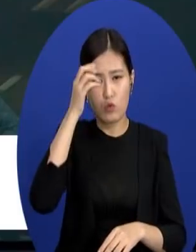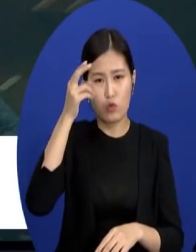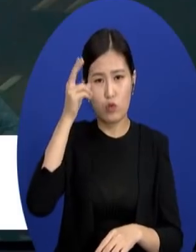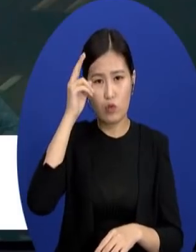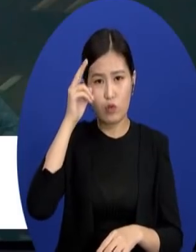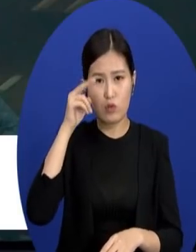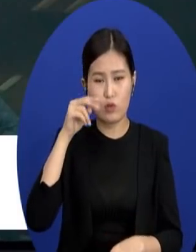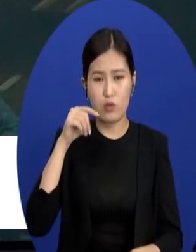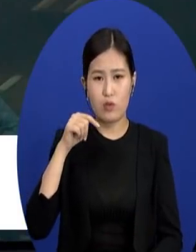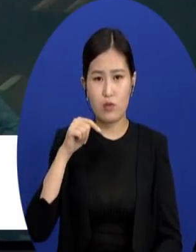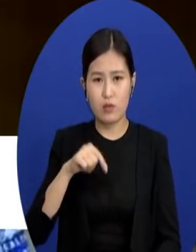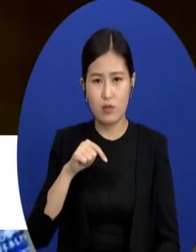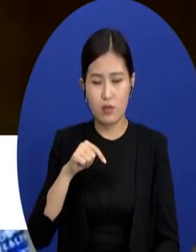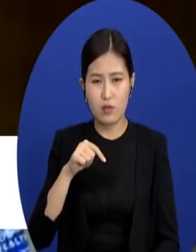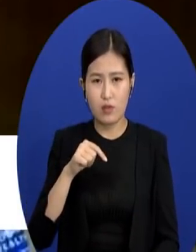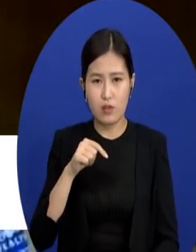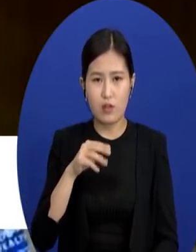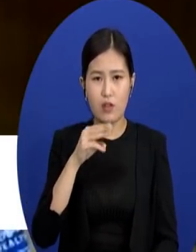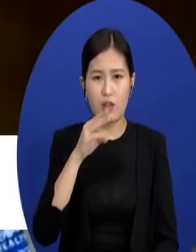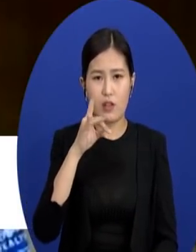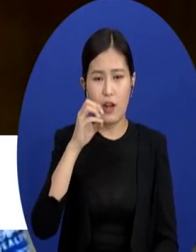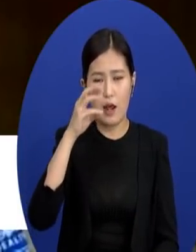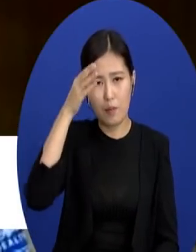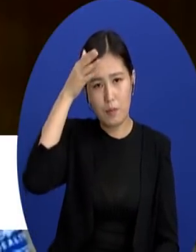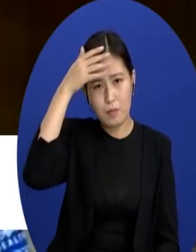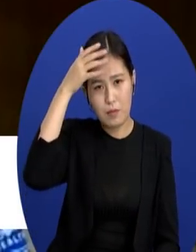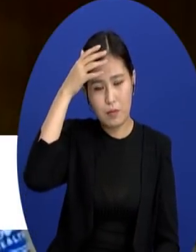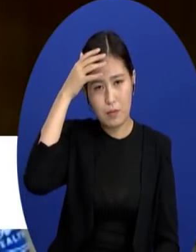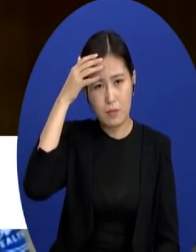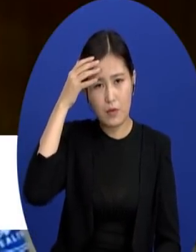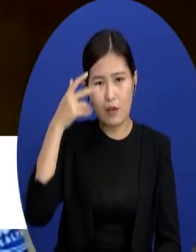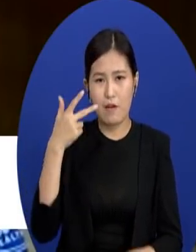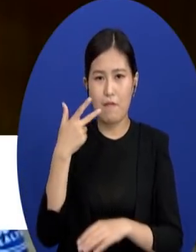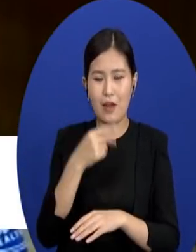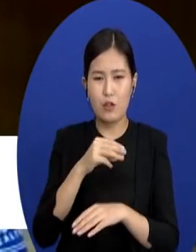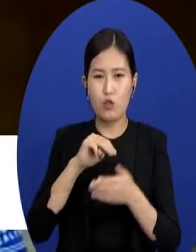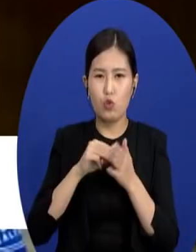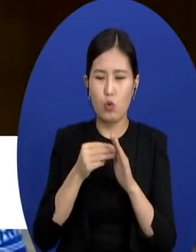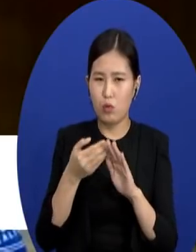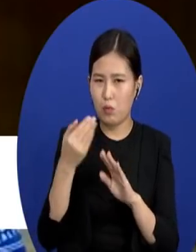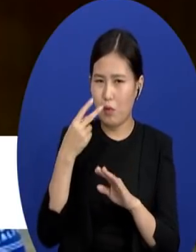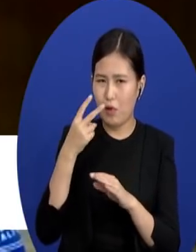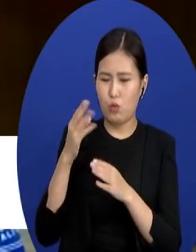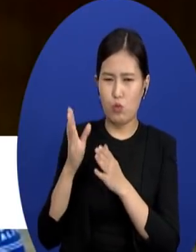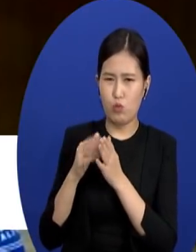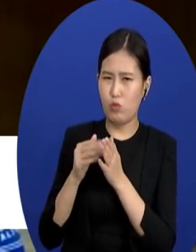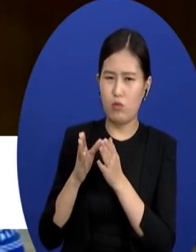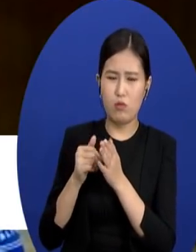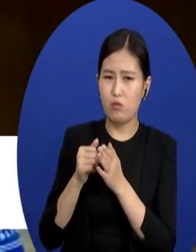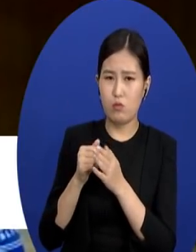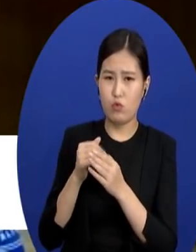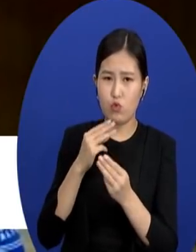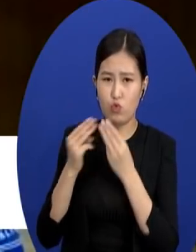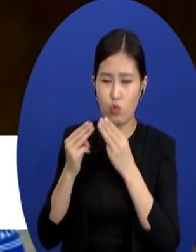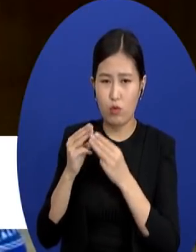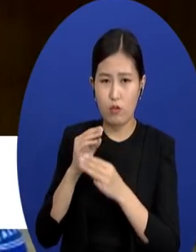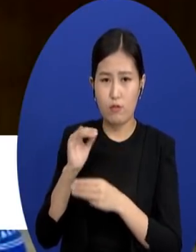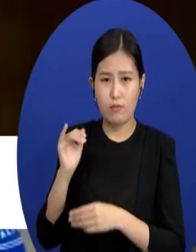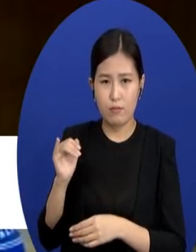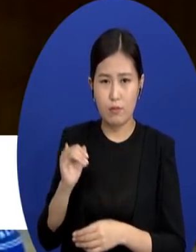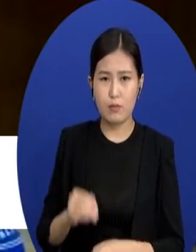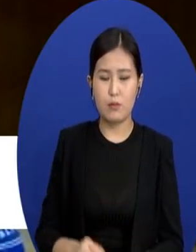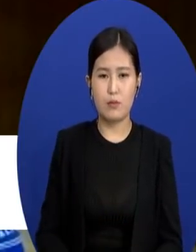Байден Трампын засаг захиргааны вакцинжуулах төлөвлөгөө дутуу дулмиг байна гэж шүүмжилсэн байна. За Байден засгийн